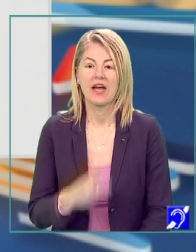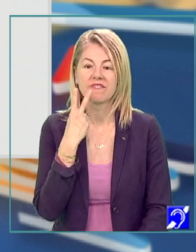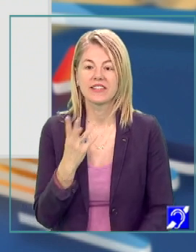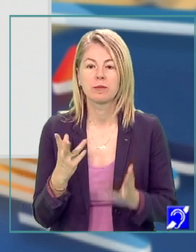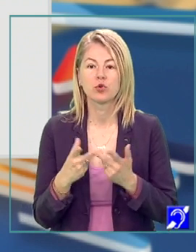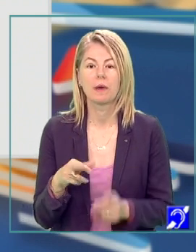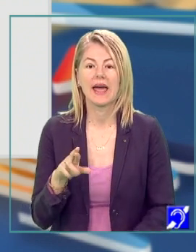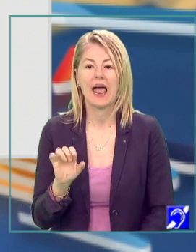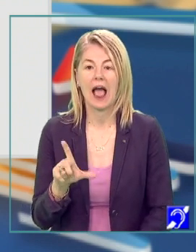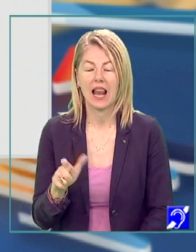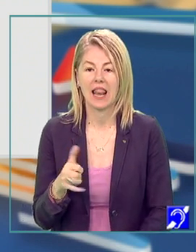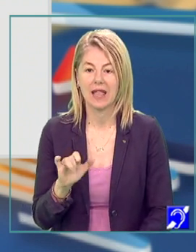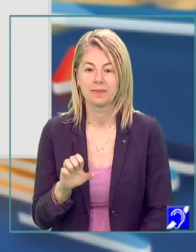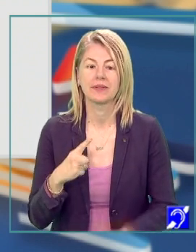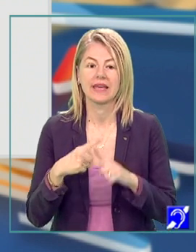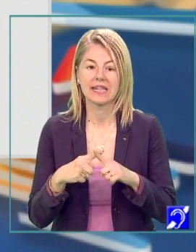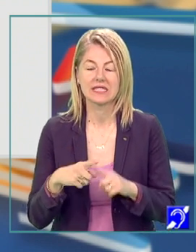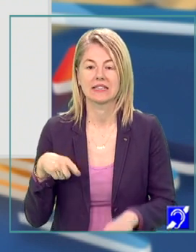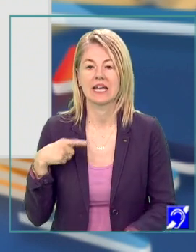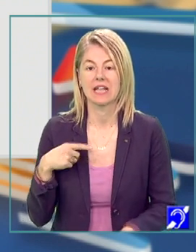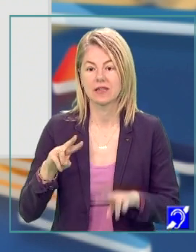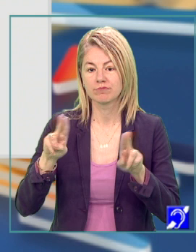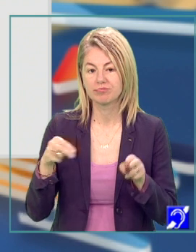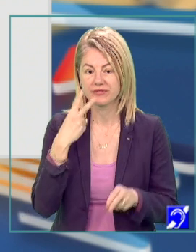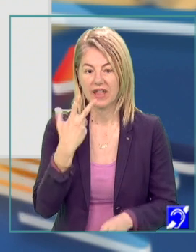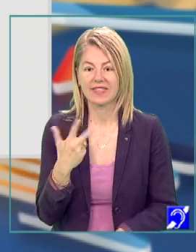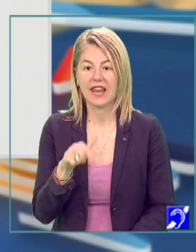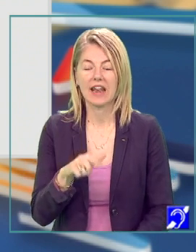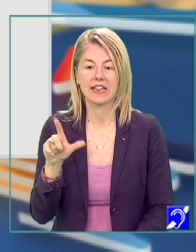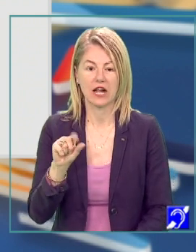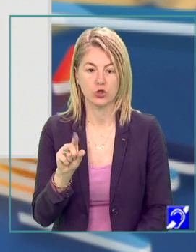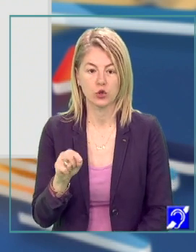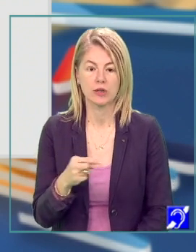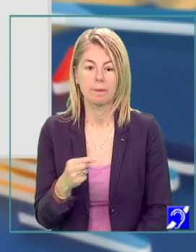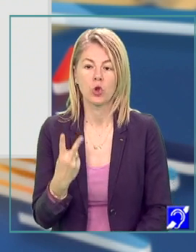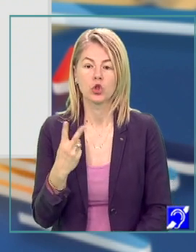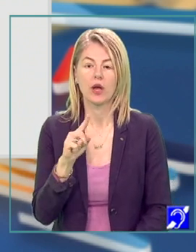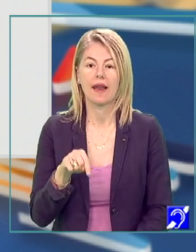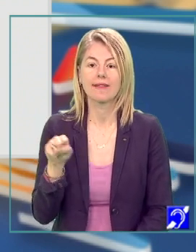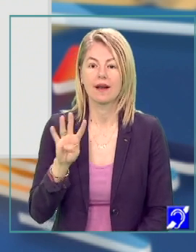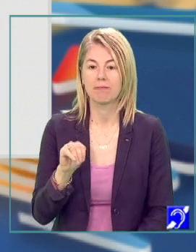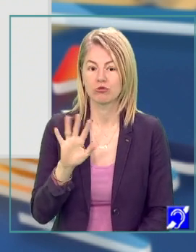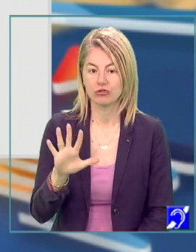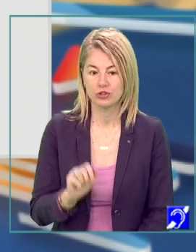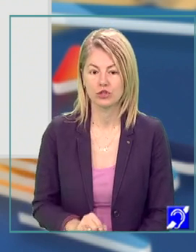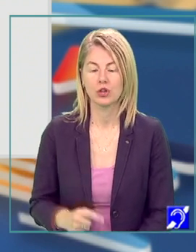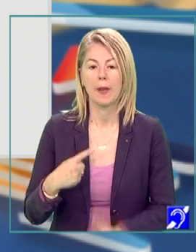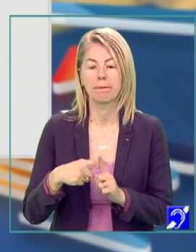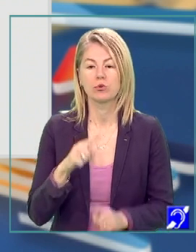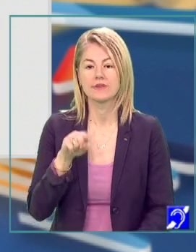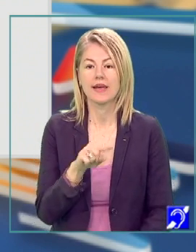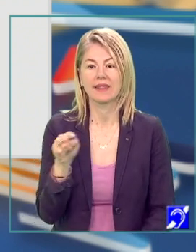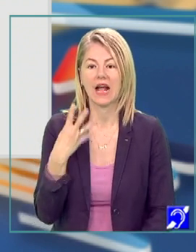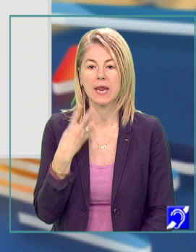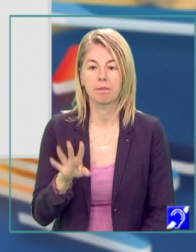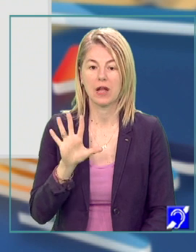consideră numerele reale x egal 3 radical din 20 minus 2 radical din 45